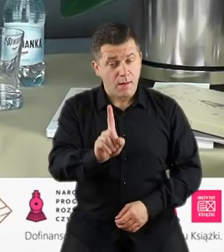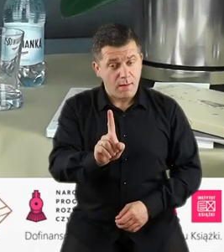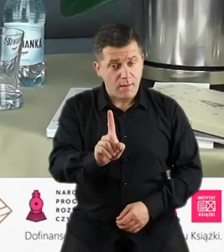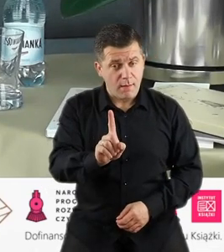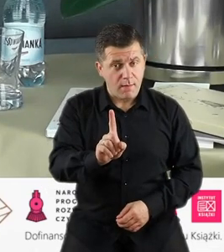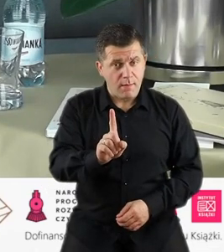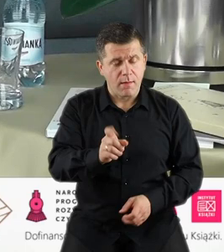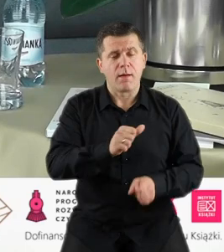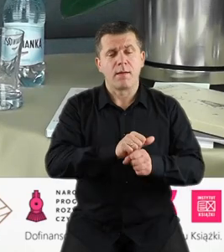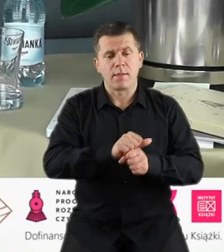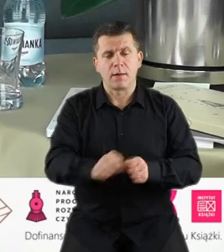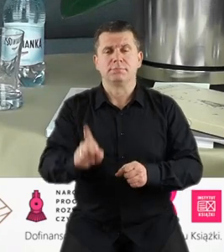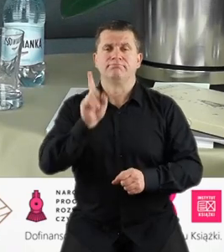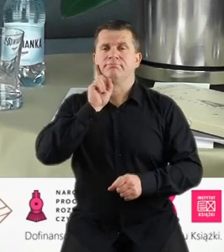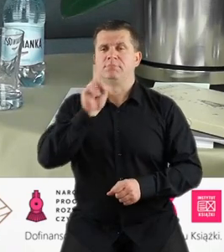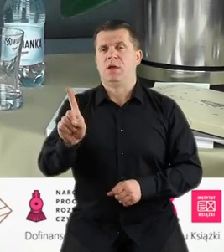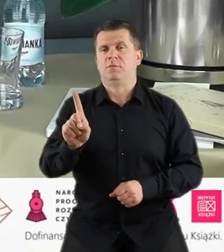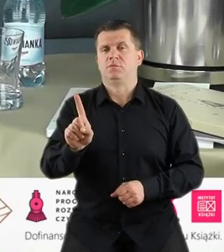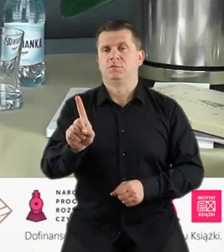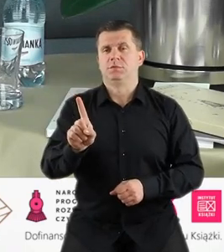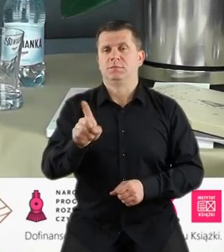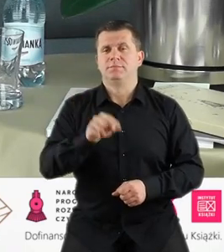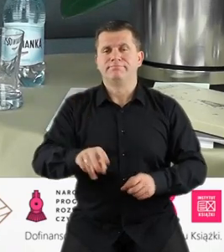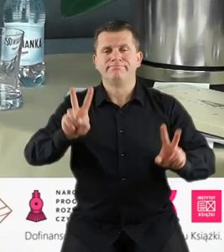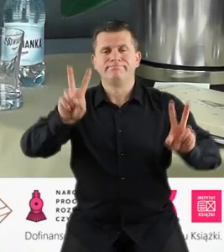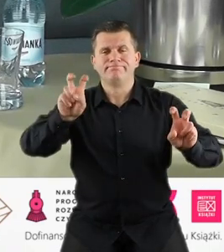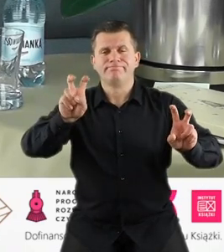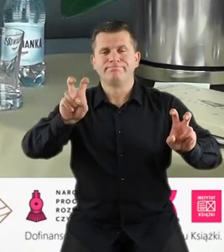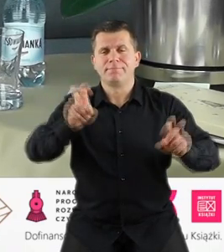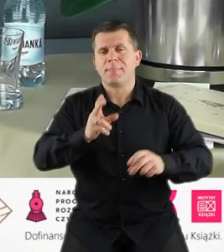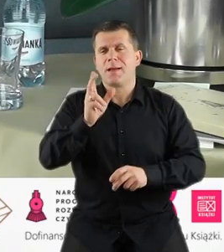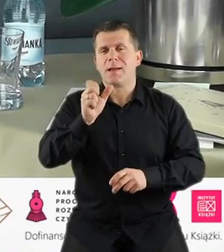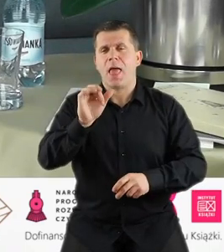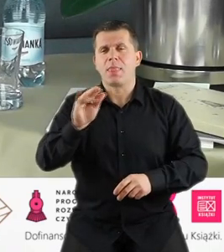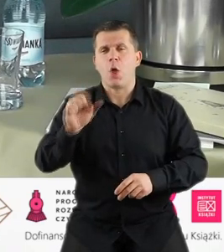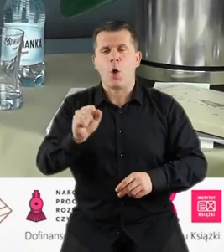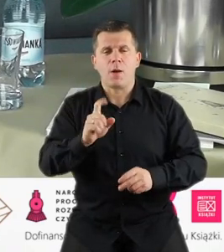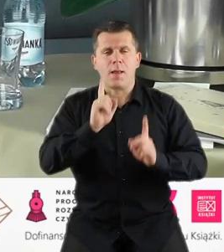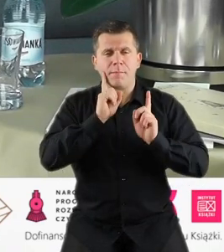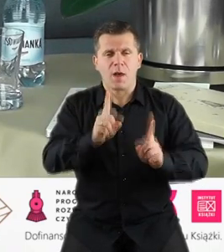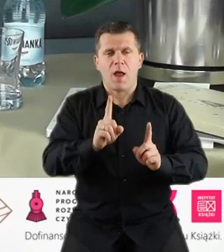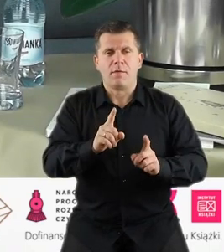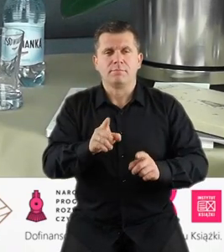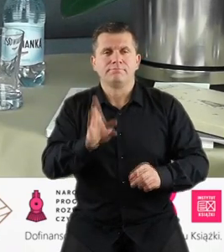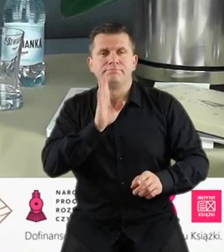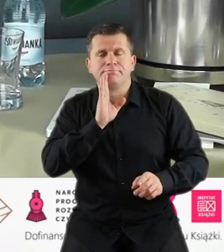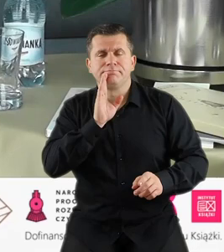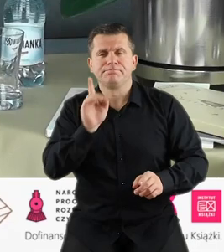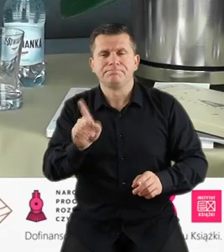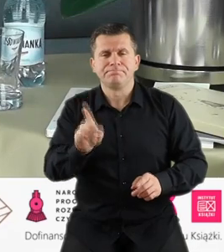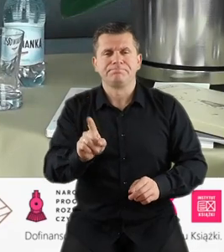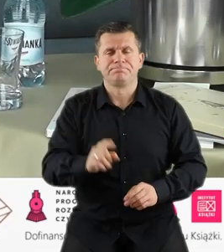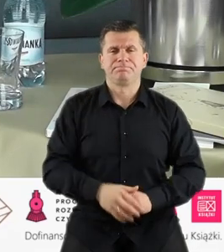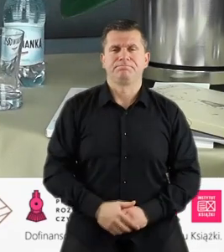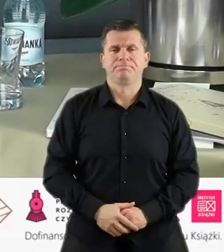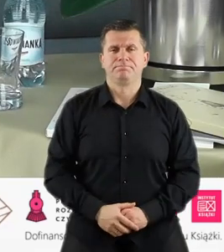jest prawdziwszy. I właśnie ta kategoria prawdy w odniesieniu do fikcji jest jakby oksymoronem,